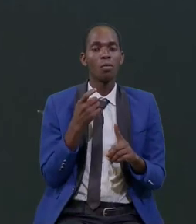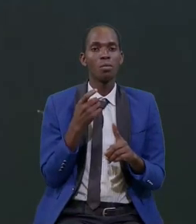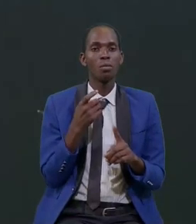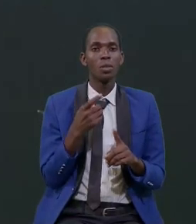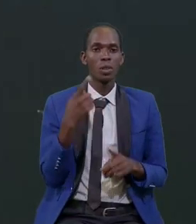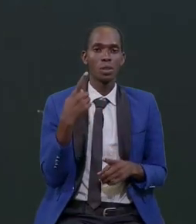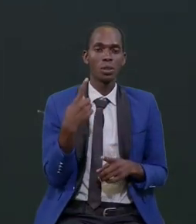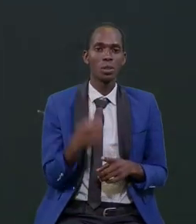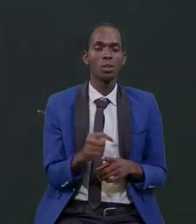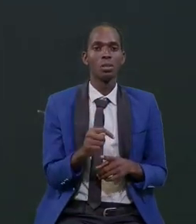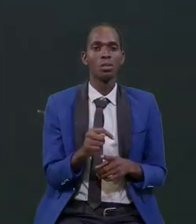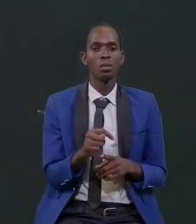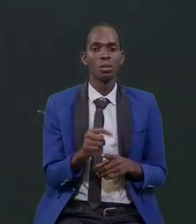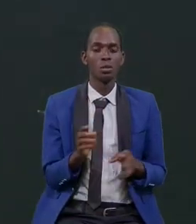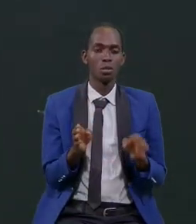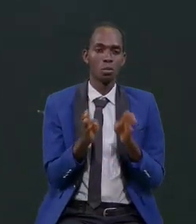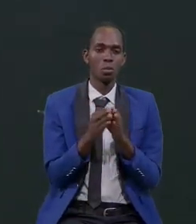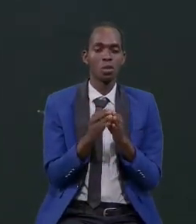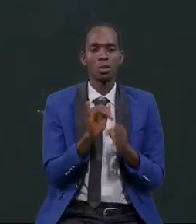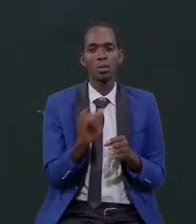de l'assemblée des saints.